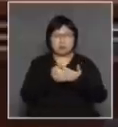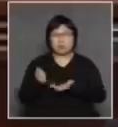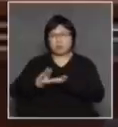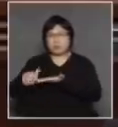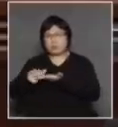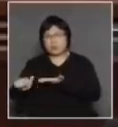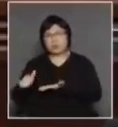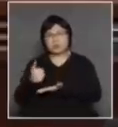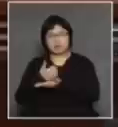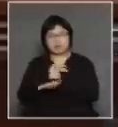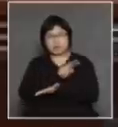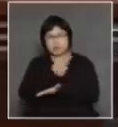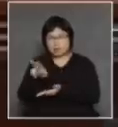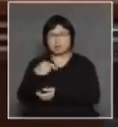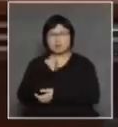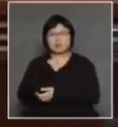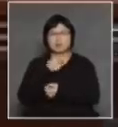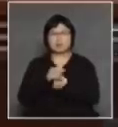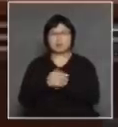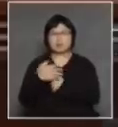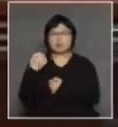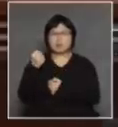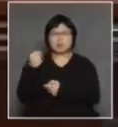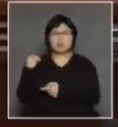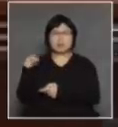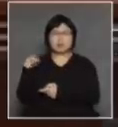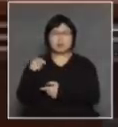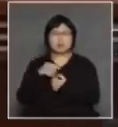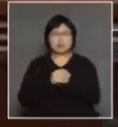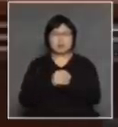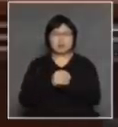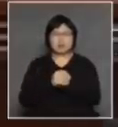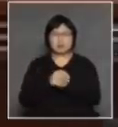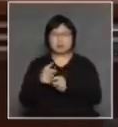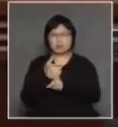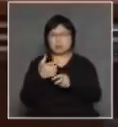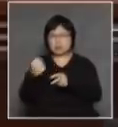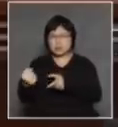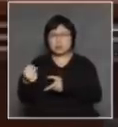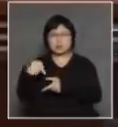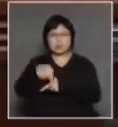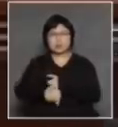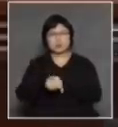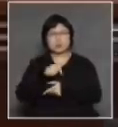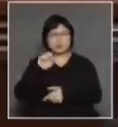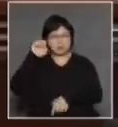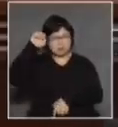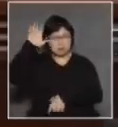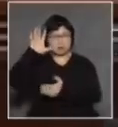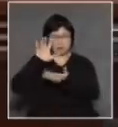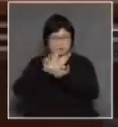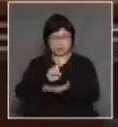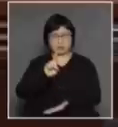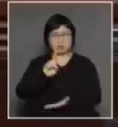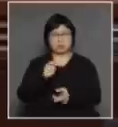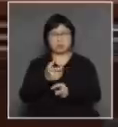啊。主席，司長喺議會度提出一年一度嘅